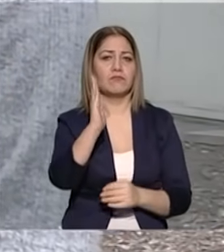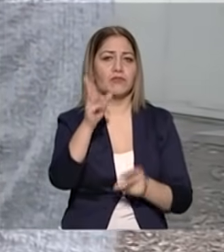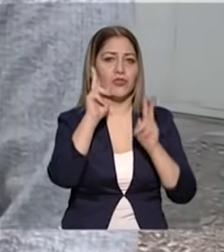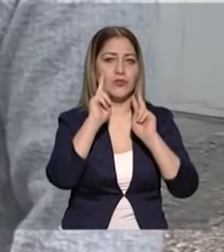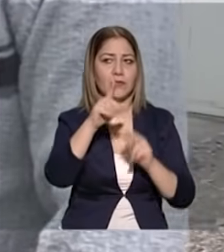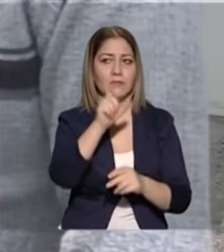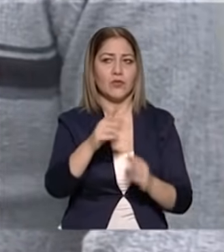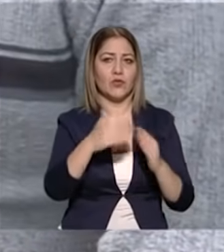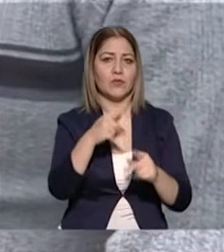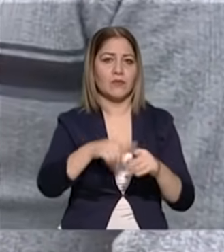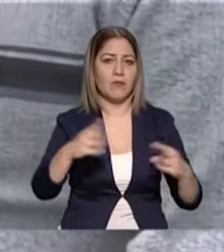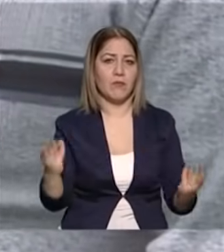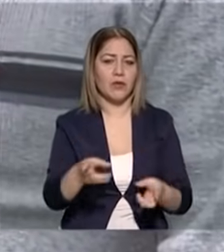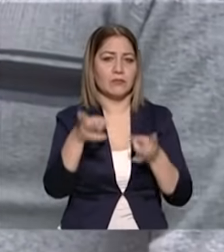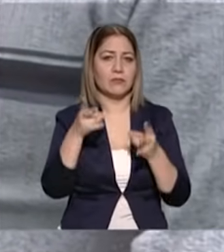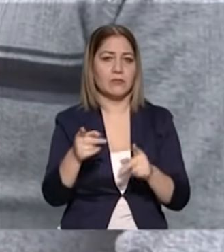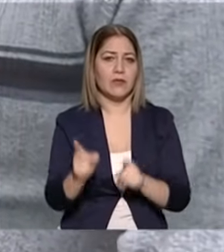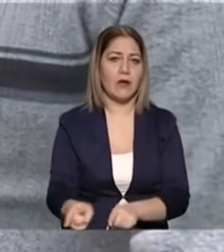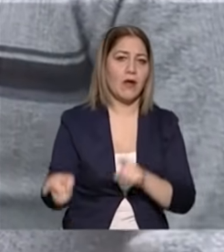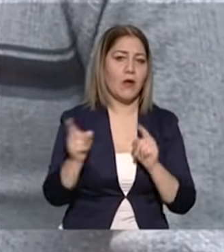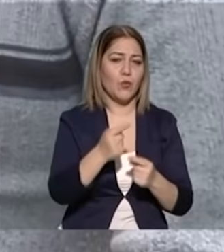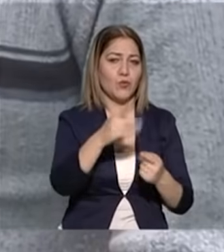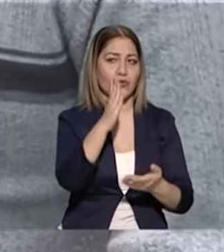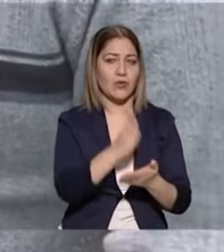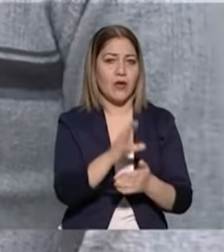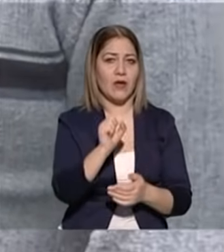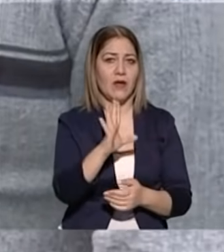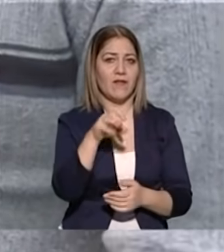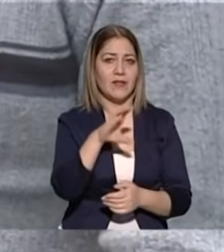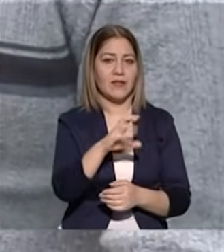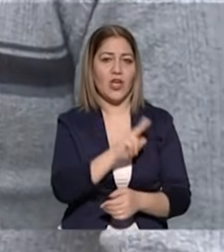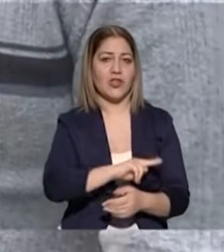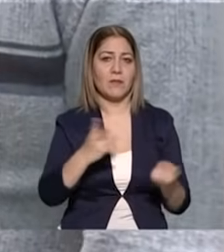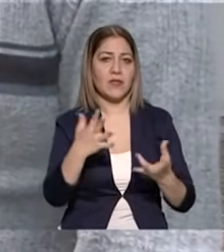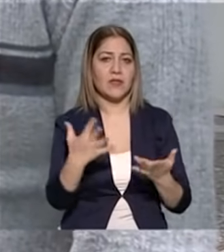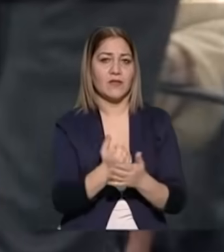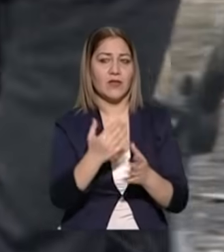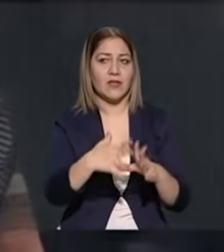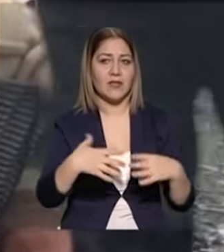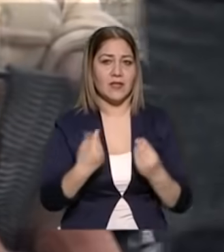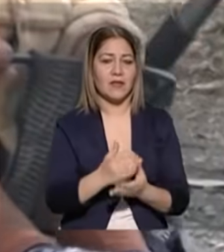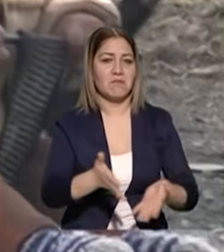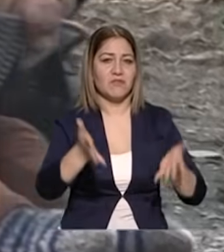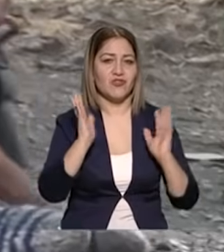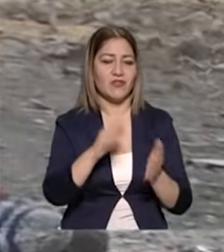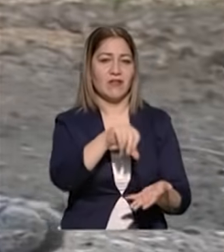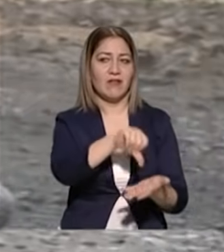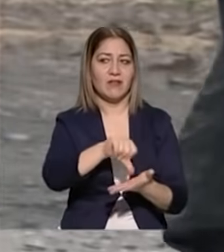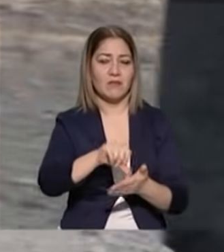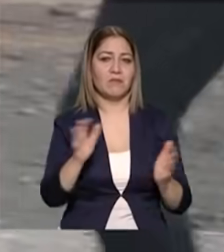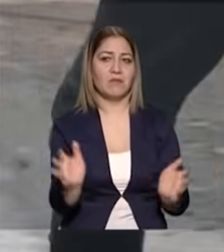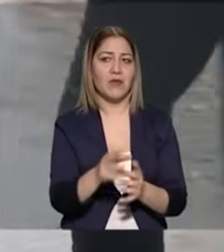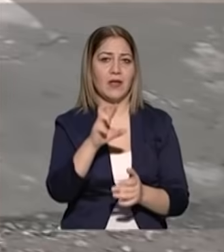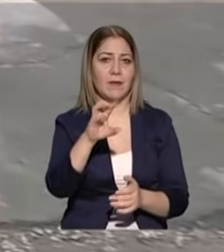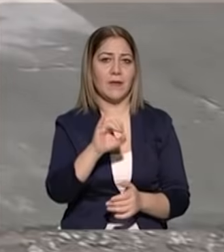իր տունայից դուրս եկավ։ Իսկ քանի դեռ այստեղ են, ավետիսն աշխատանք պետք է գտնի, որ իր մեծ ու համերաշխ ընտանիքի կարիքները հոգա։